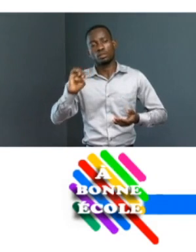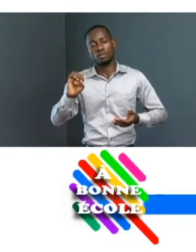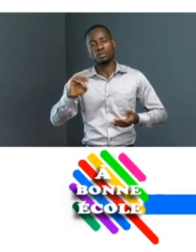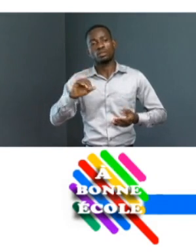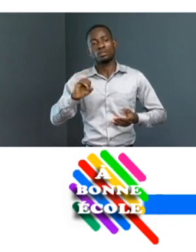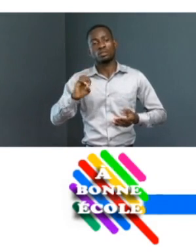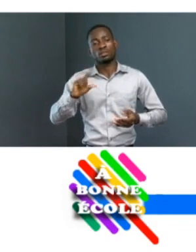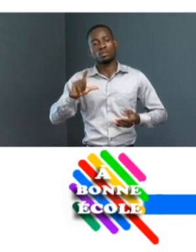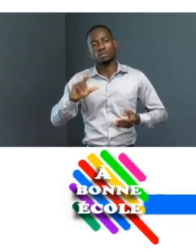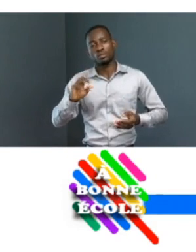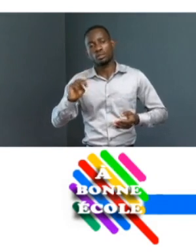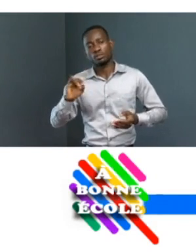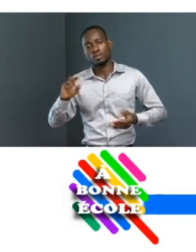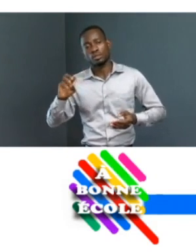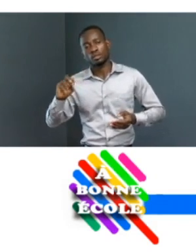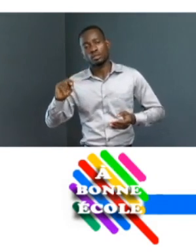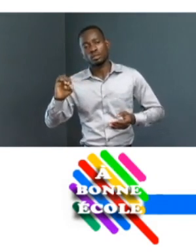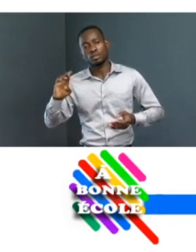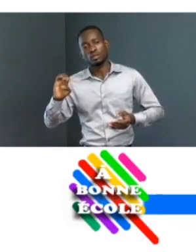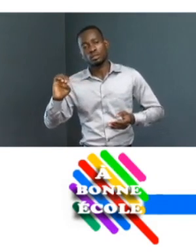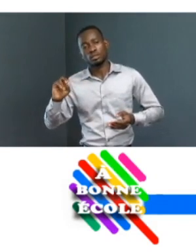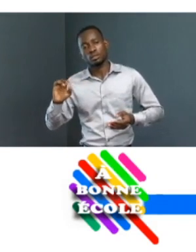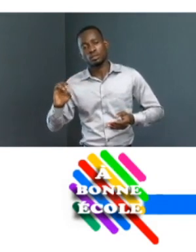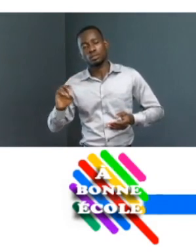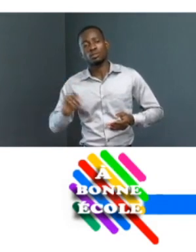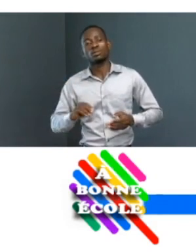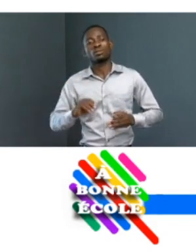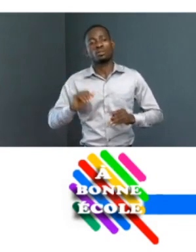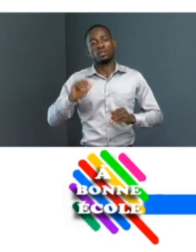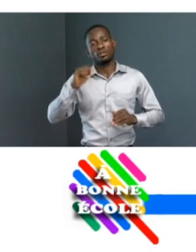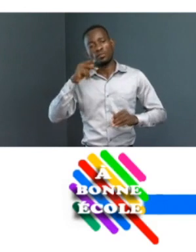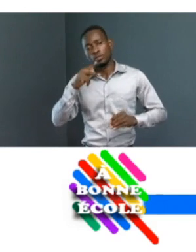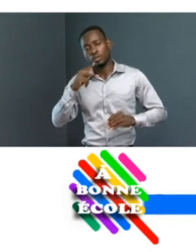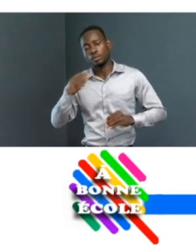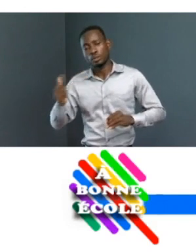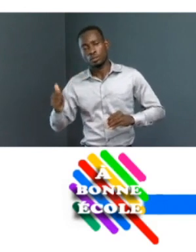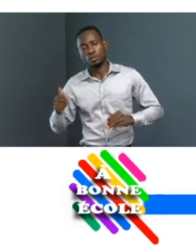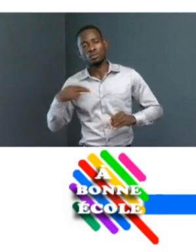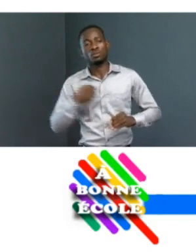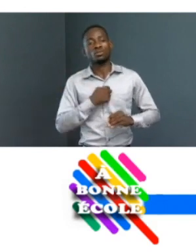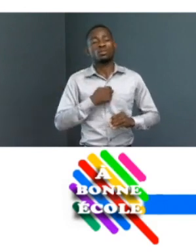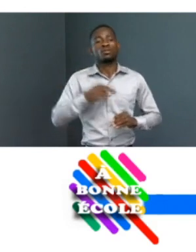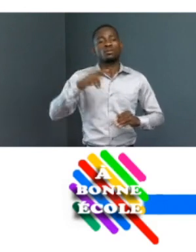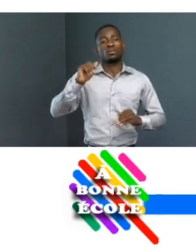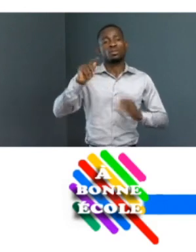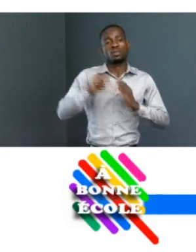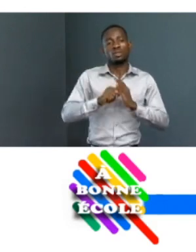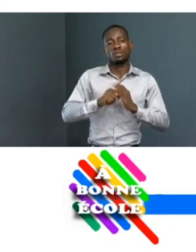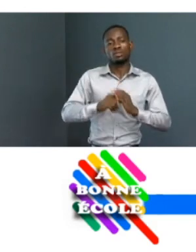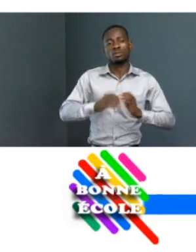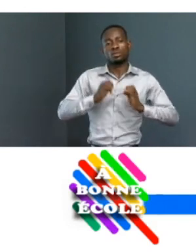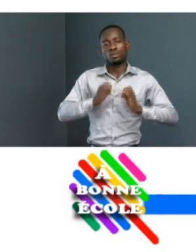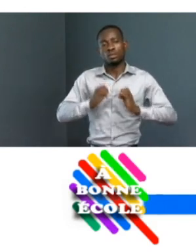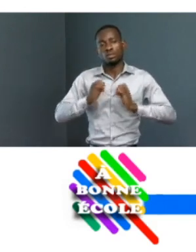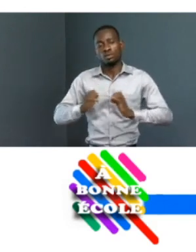et permet la croissance de l'organisme et l'entretien de l'organisme. Ensuite, nous avons la ration d'entretien. La